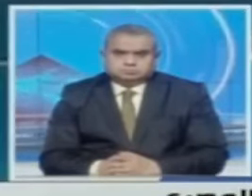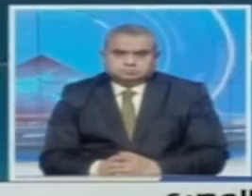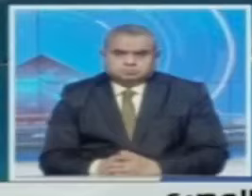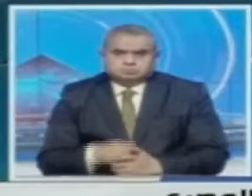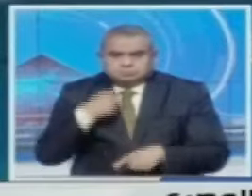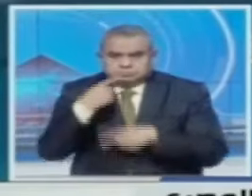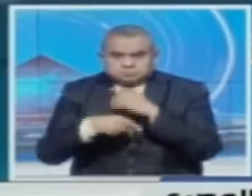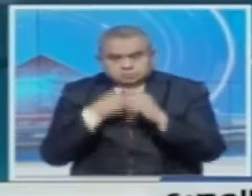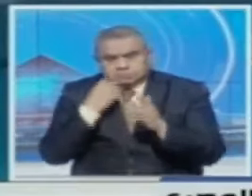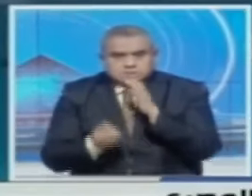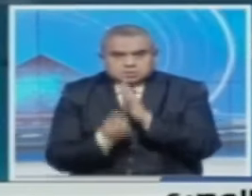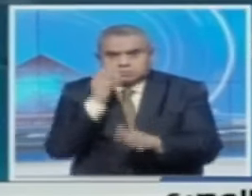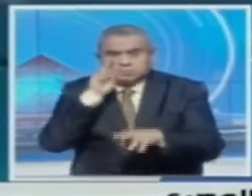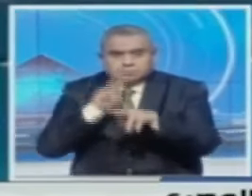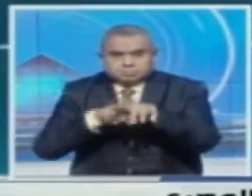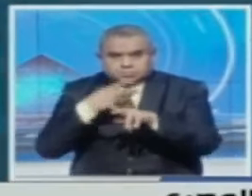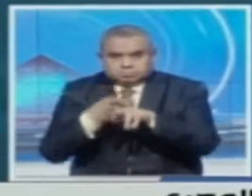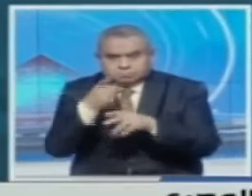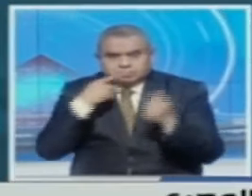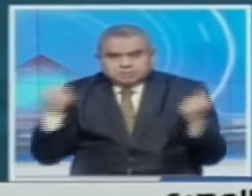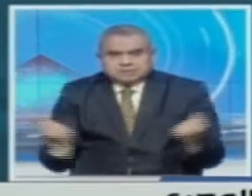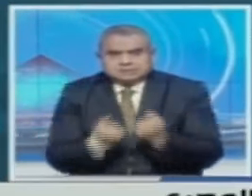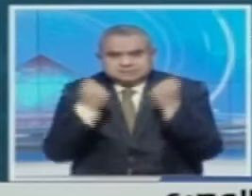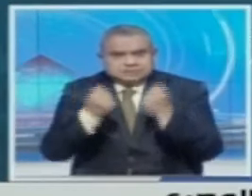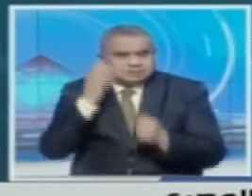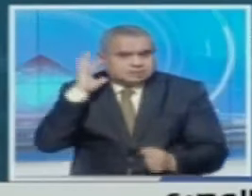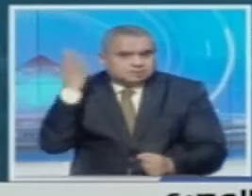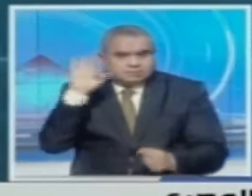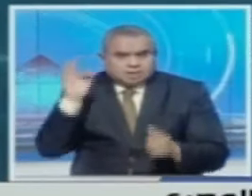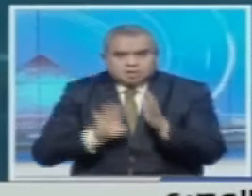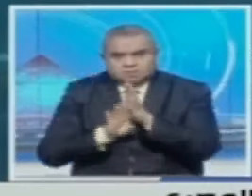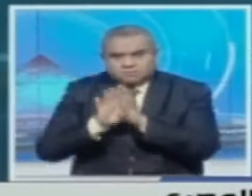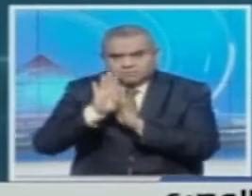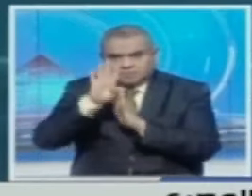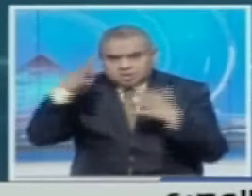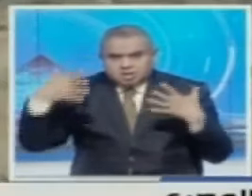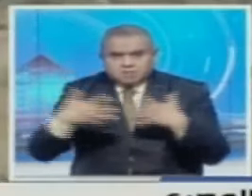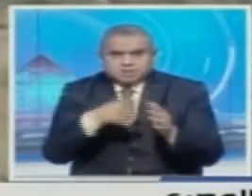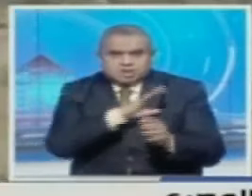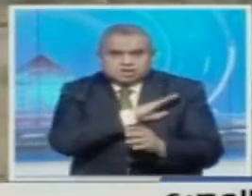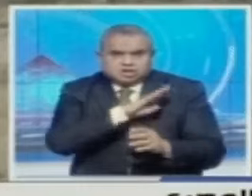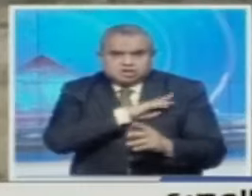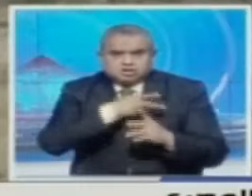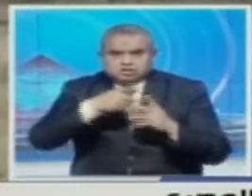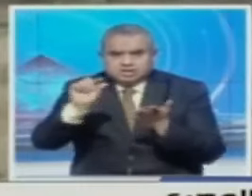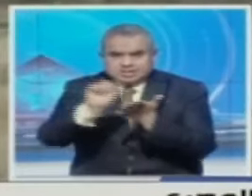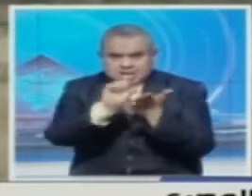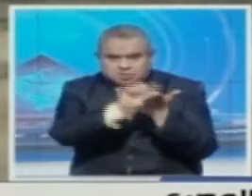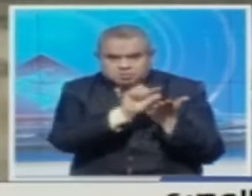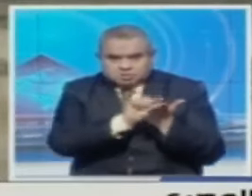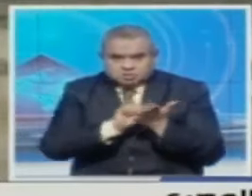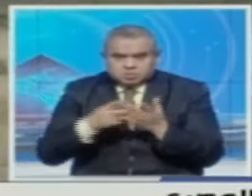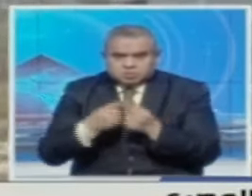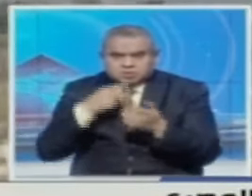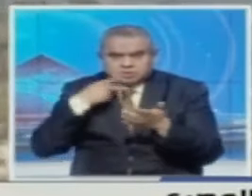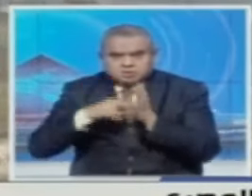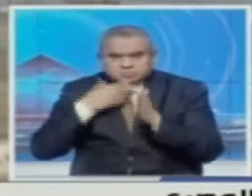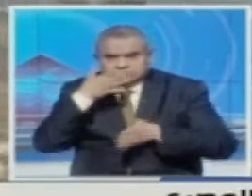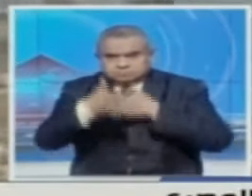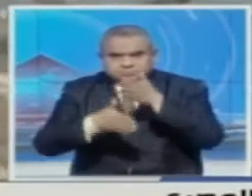ظهر خلال النشاط التدريبي المستوى الراقي الذي وصلت إليه القوات المشاركة من مختلف الدول، والقدرة على